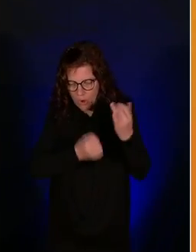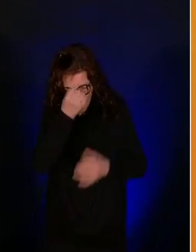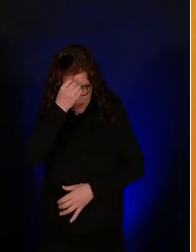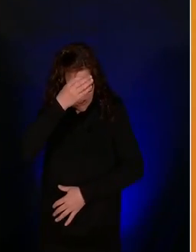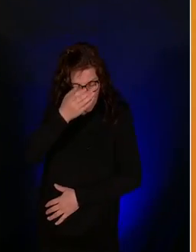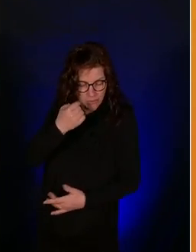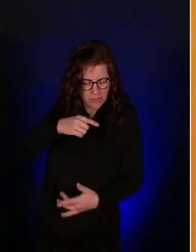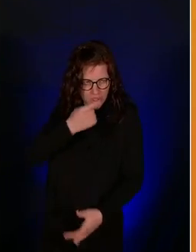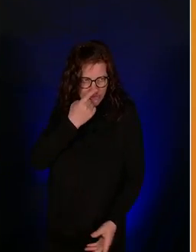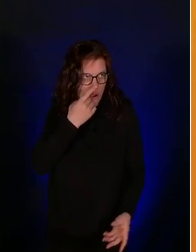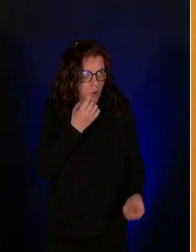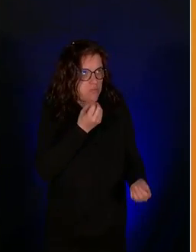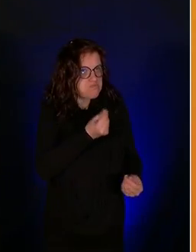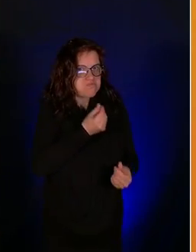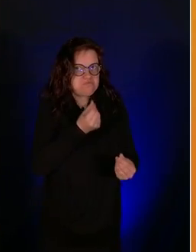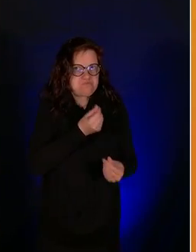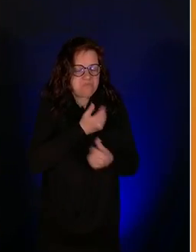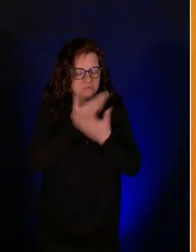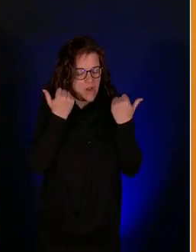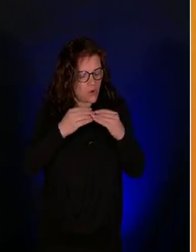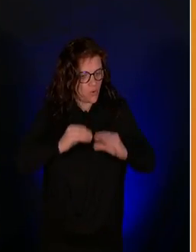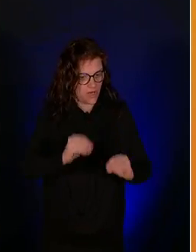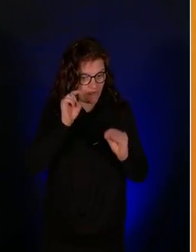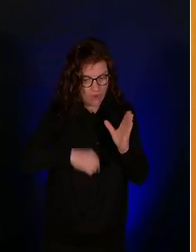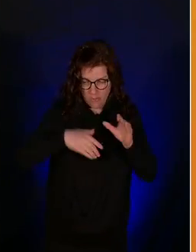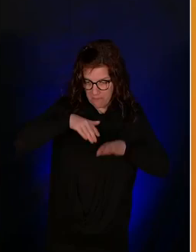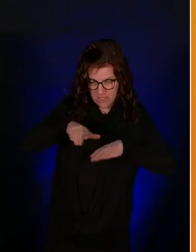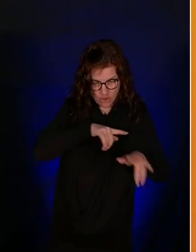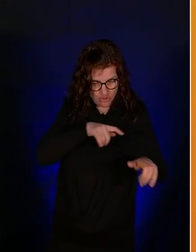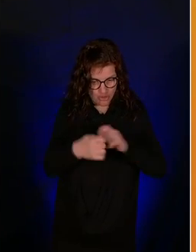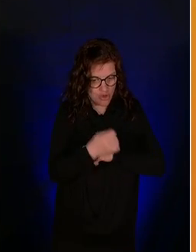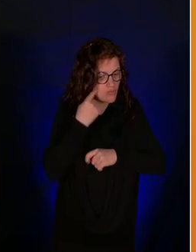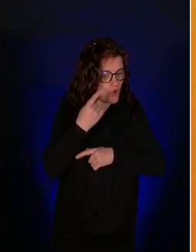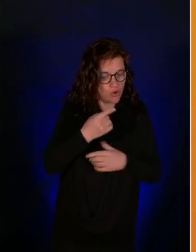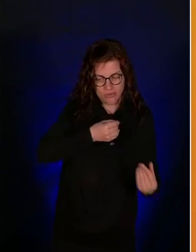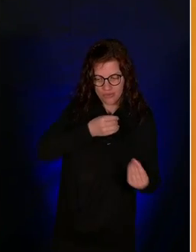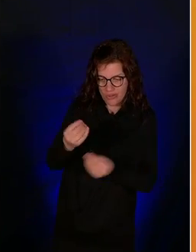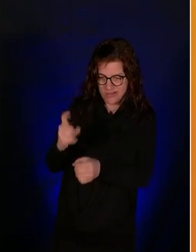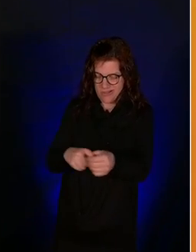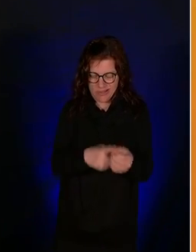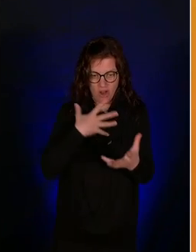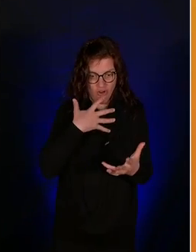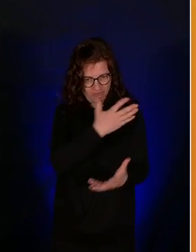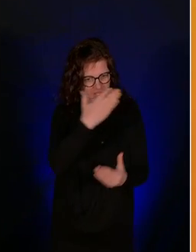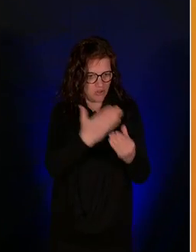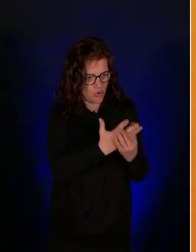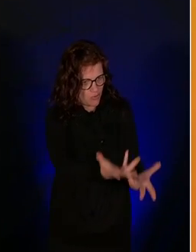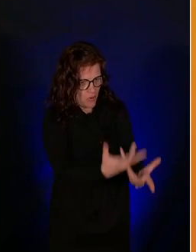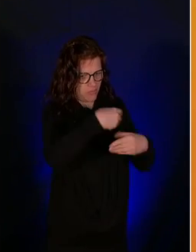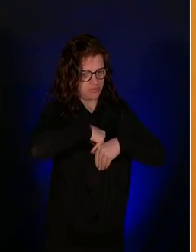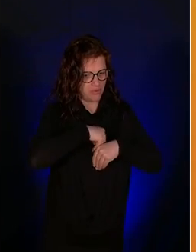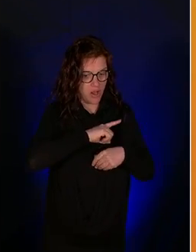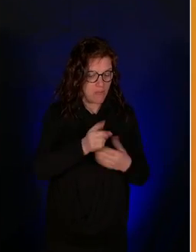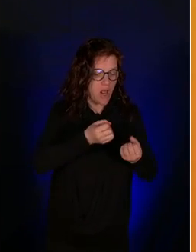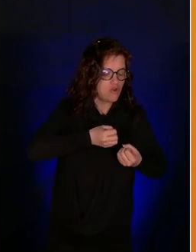semble abstrait. Il faut donc revoir nos méthodes pour donner envie à nos syndicats de s'emparer de ces documents et non pas laisser faire